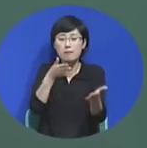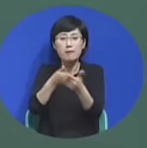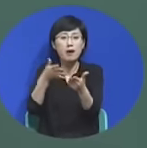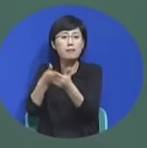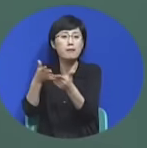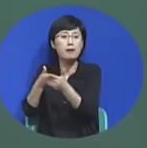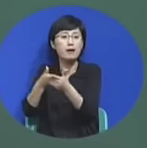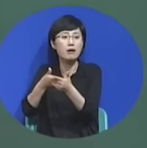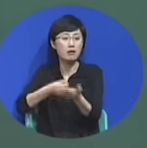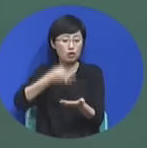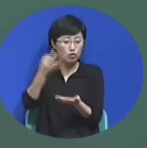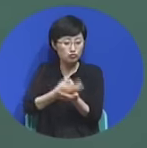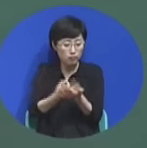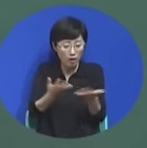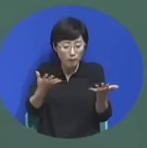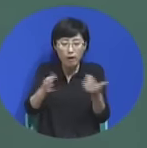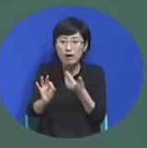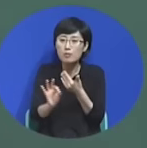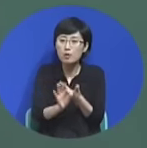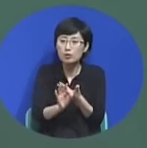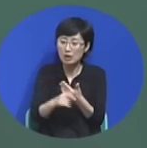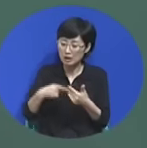자가 돼버리는.